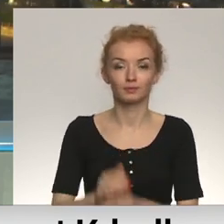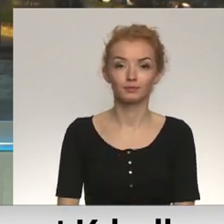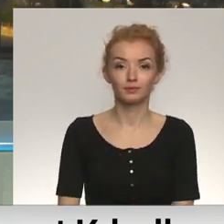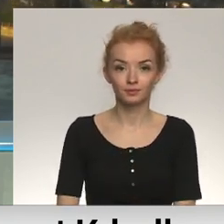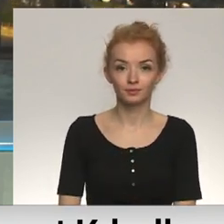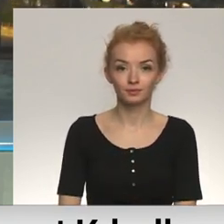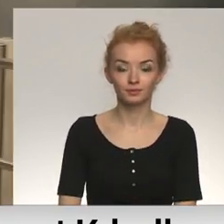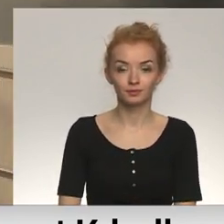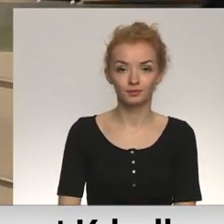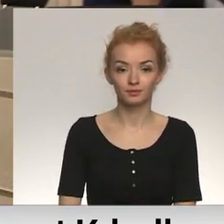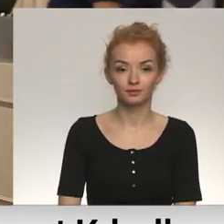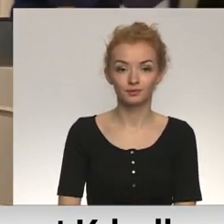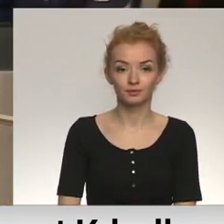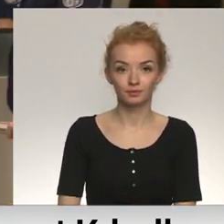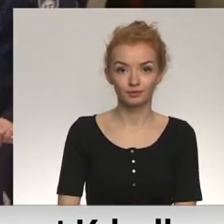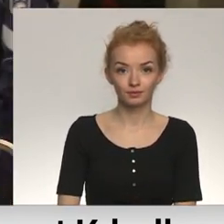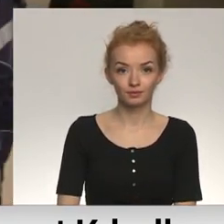Klūga.